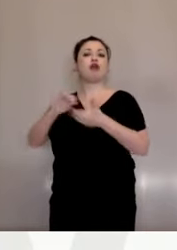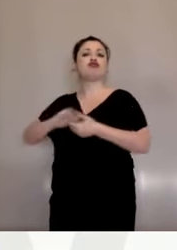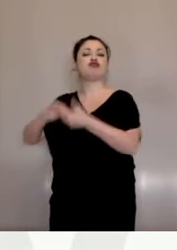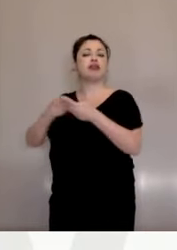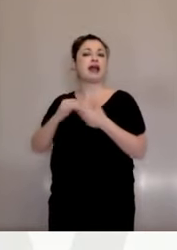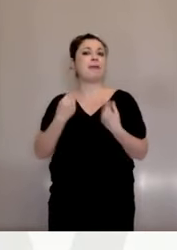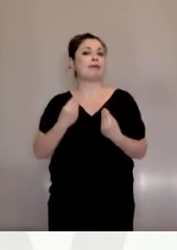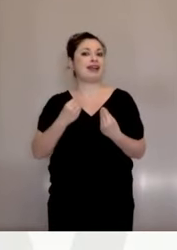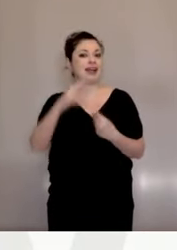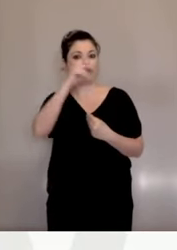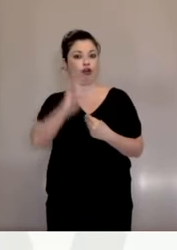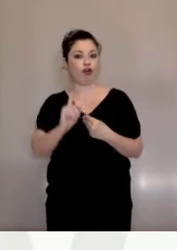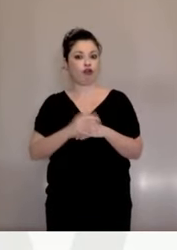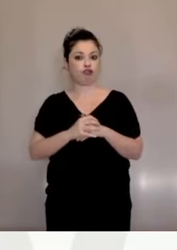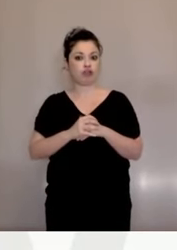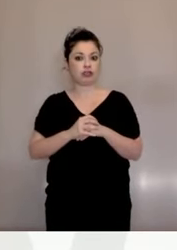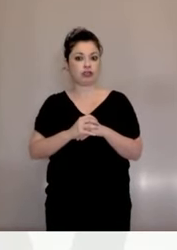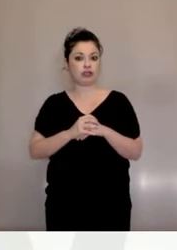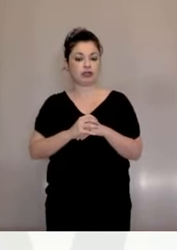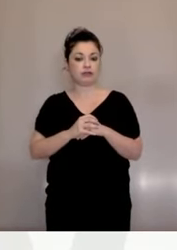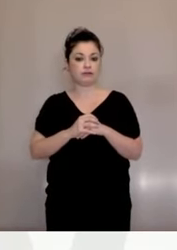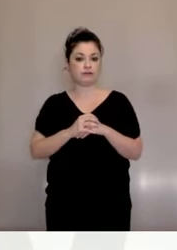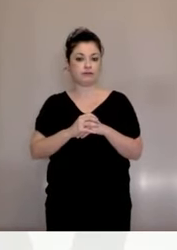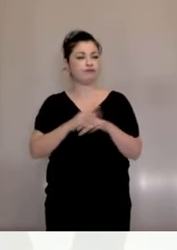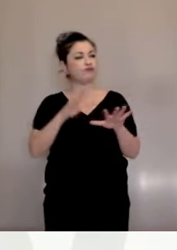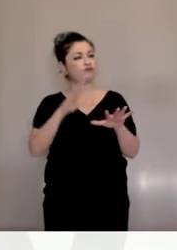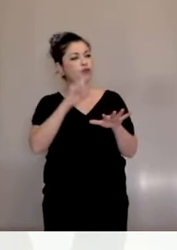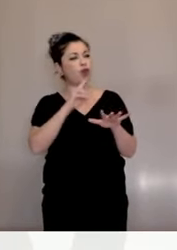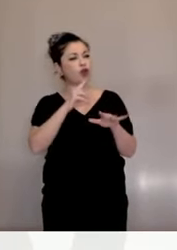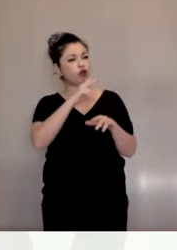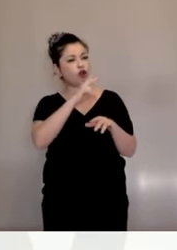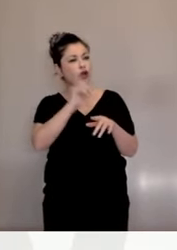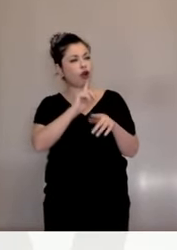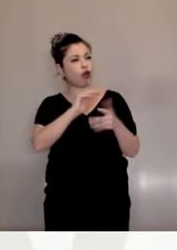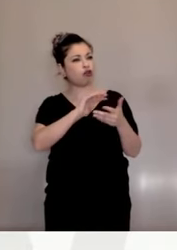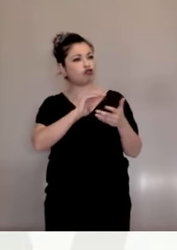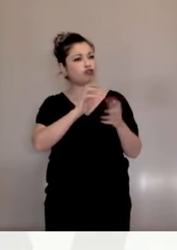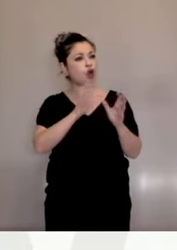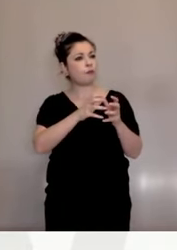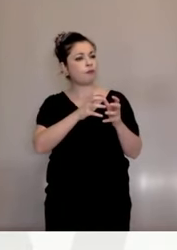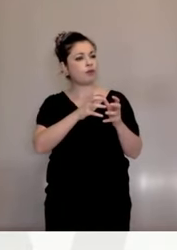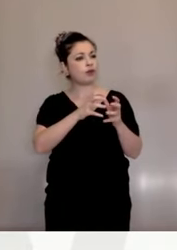Comune? Come? Non riconosce la comunità comune?